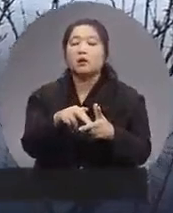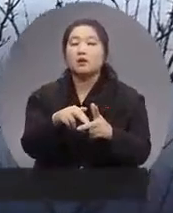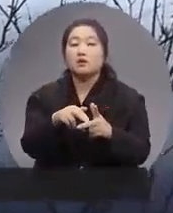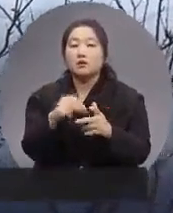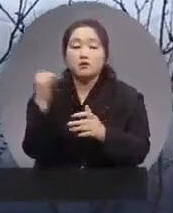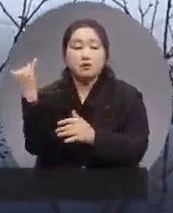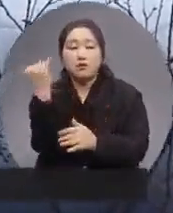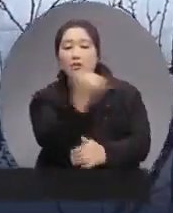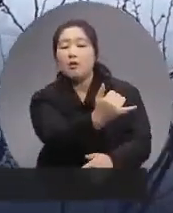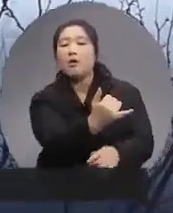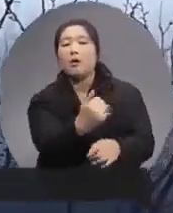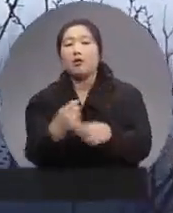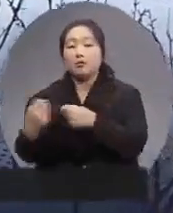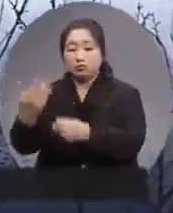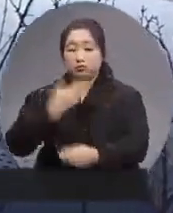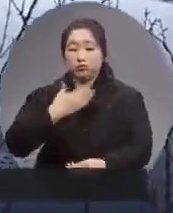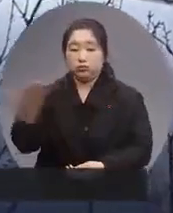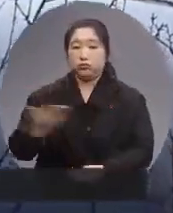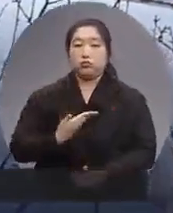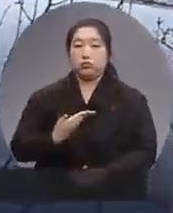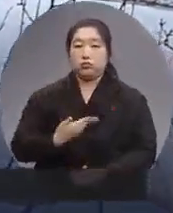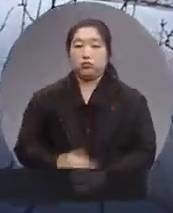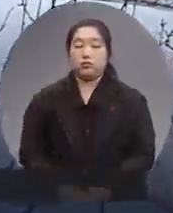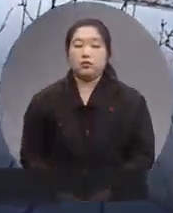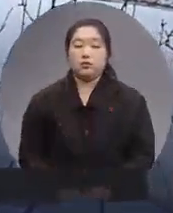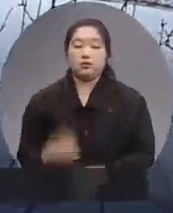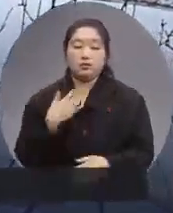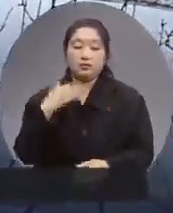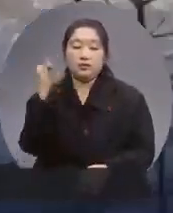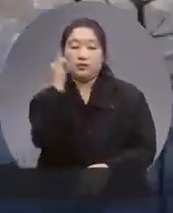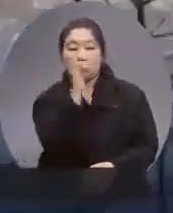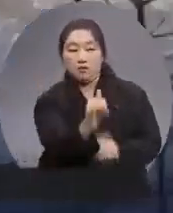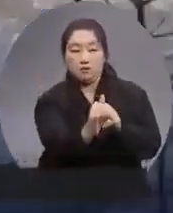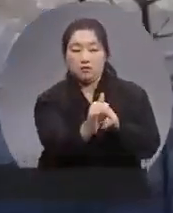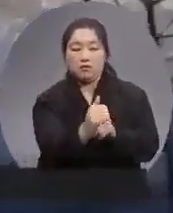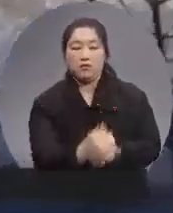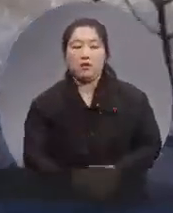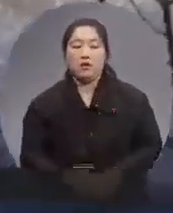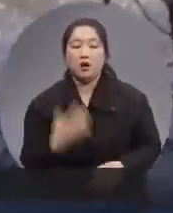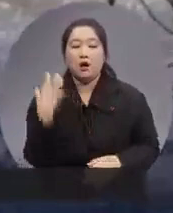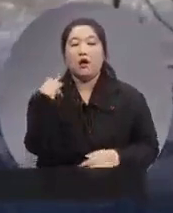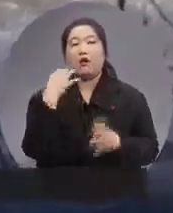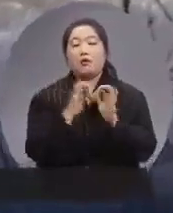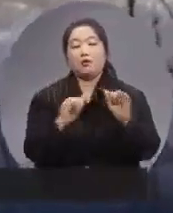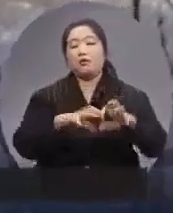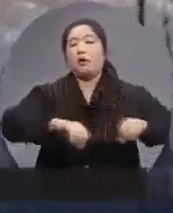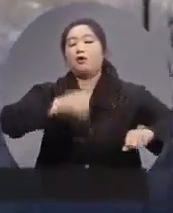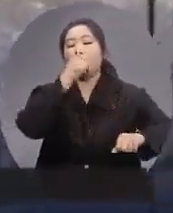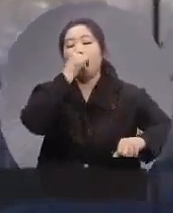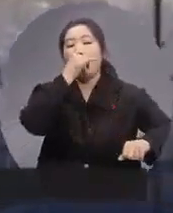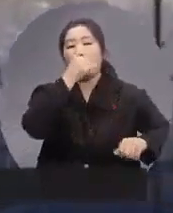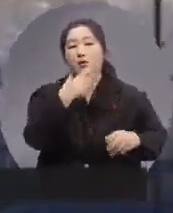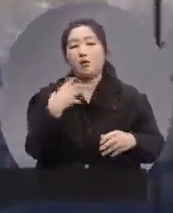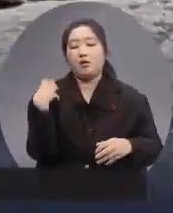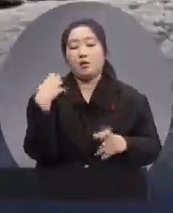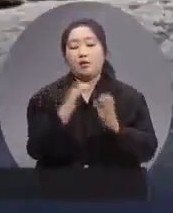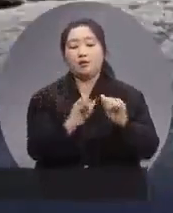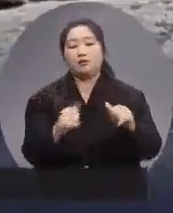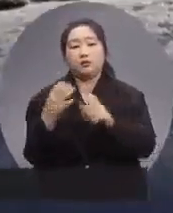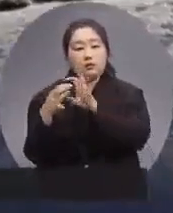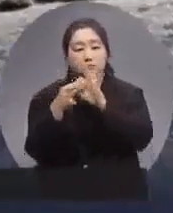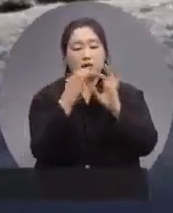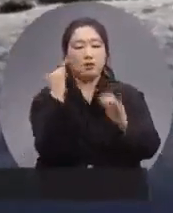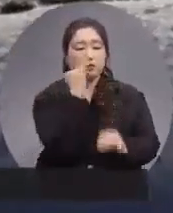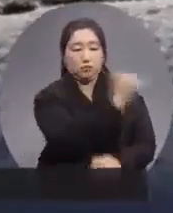종합민원센터에 전화를 하시라고 전화번호 알려 주더라고요 그게 또 거길 전화했더니 사기들이 또 담당자가 따로